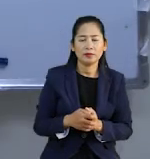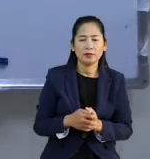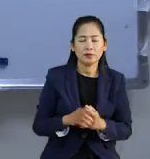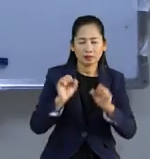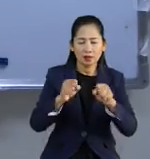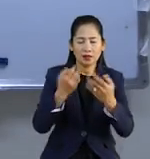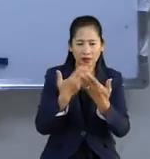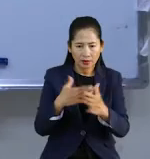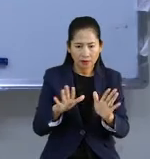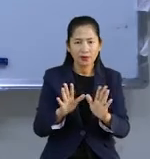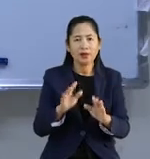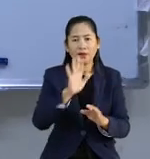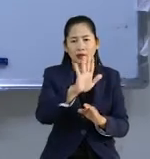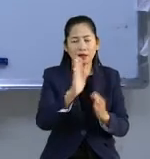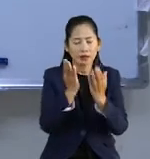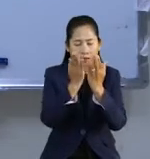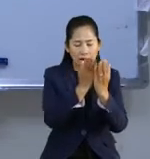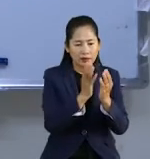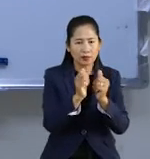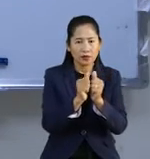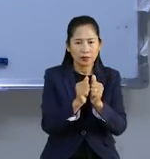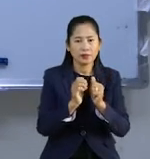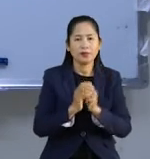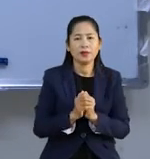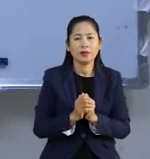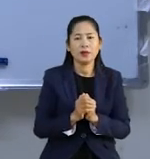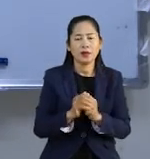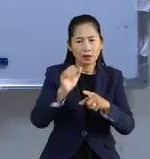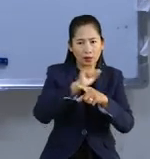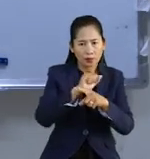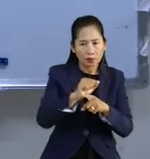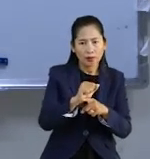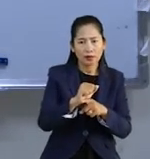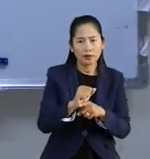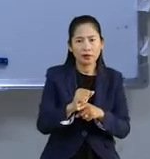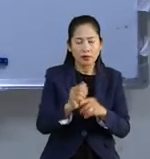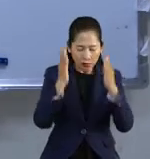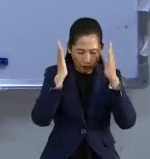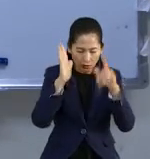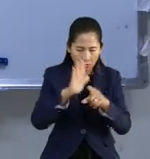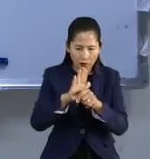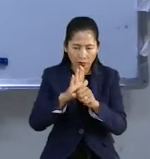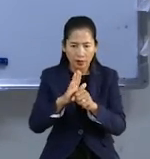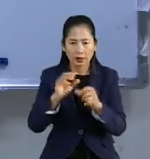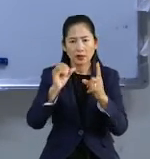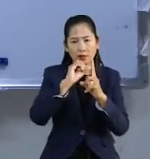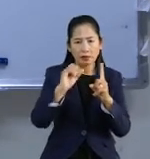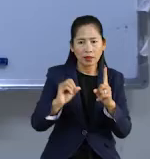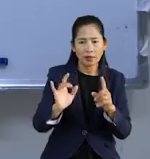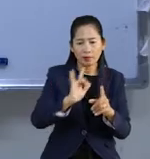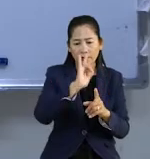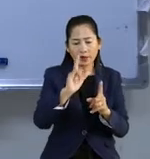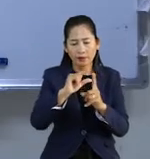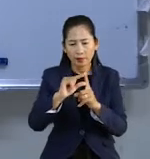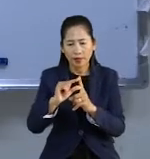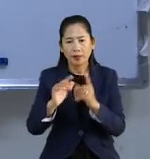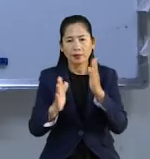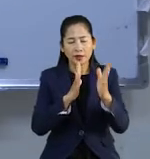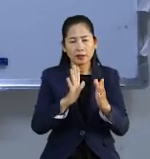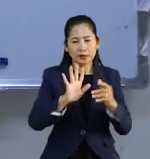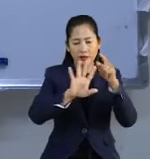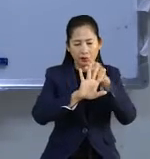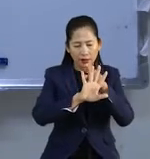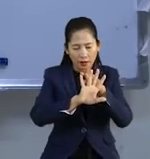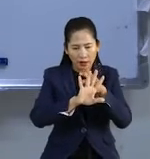บาทรวยรัวหายจังโกนอ่านจมูกลูกครูบาทลมฮัตโจบำเพ็ญละบ้าดอยปลาเปี่ยเมียนสัญญาผัด